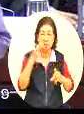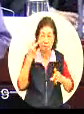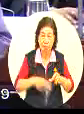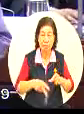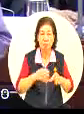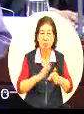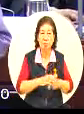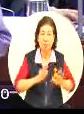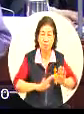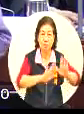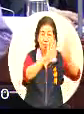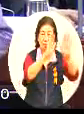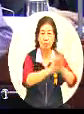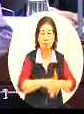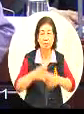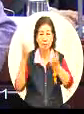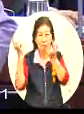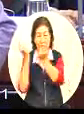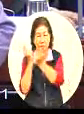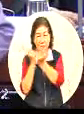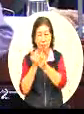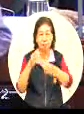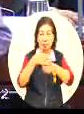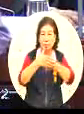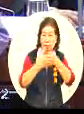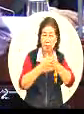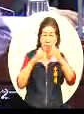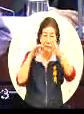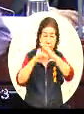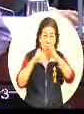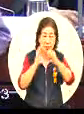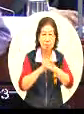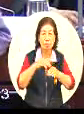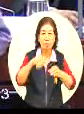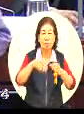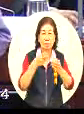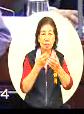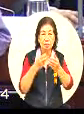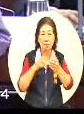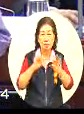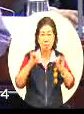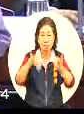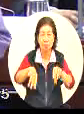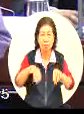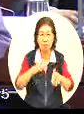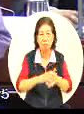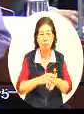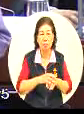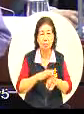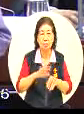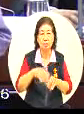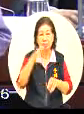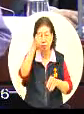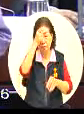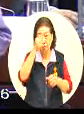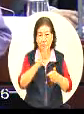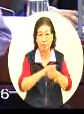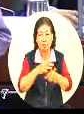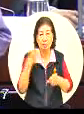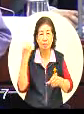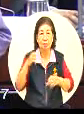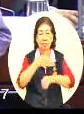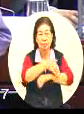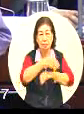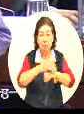台北的宝藏岩，那这个中间都有很多的过程。那我们的这个黄埔新村，我希望